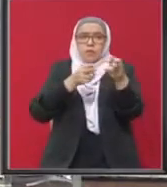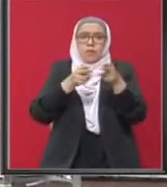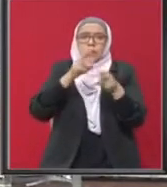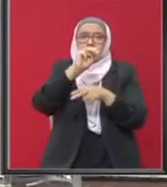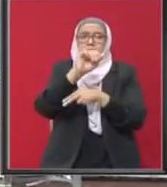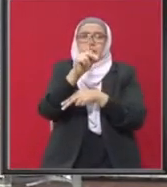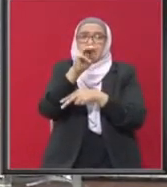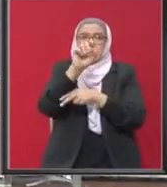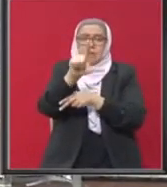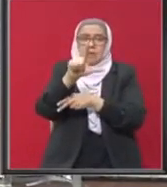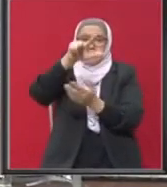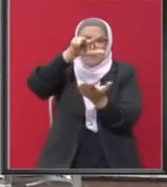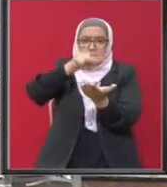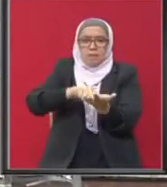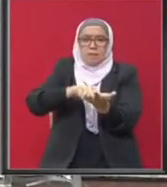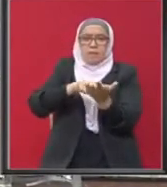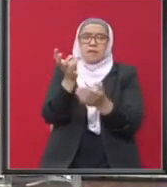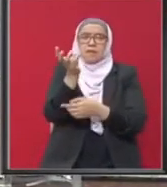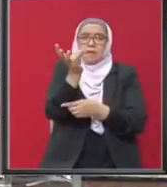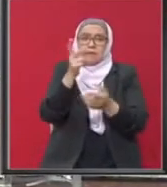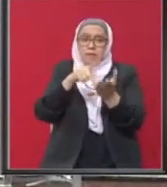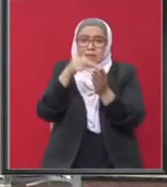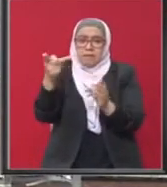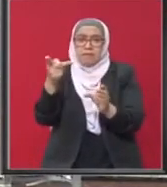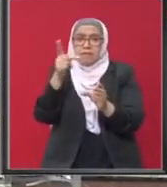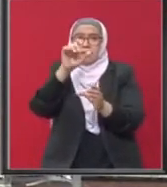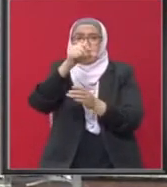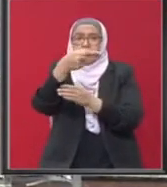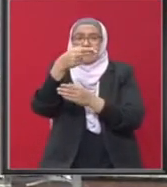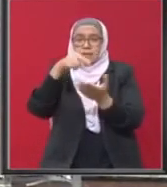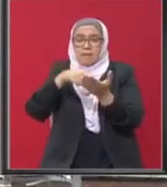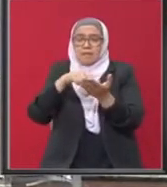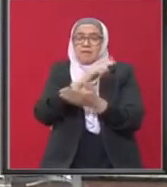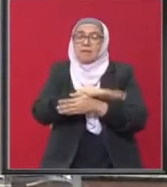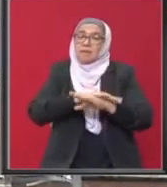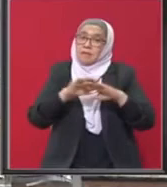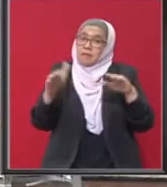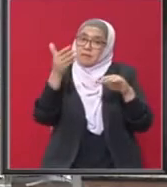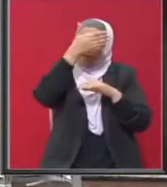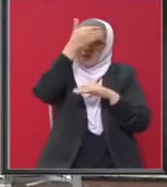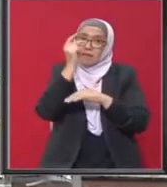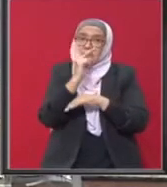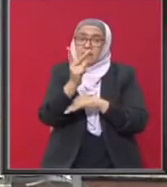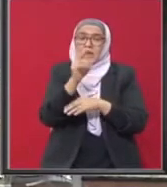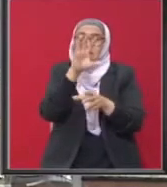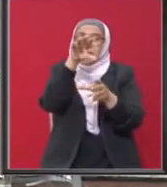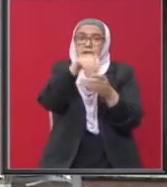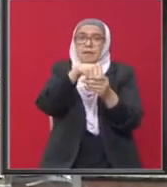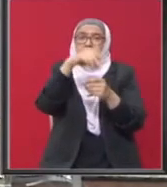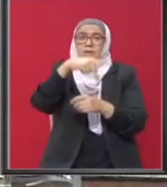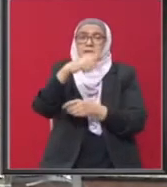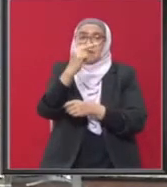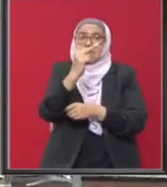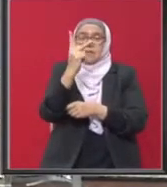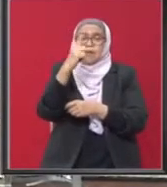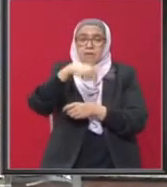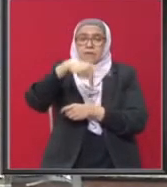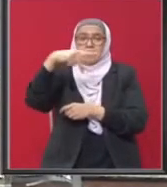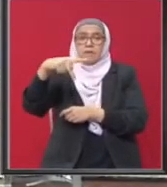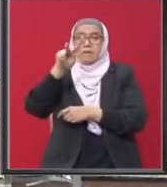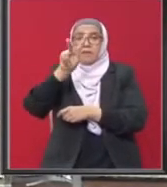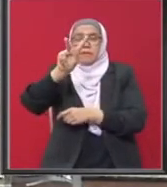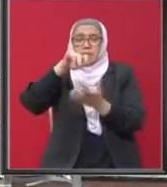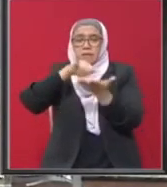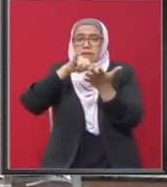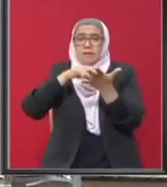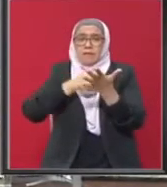pengesahan menepati Syahrini yang kedua juga jangan lupa untuk kita melihat pelibatan dan pvc itu sih lama proses pengedaran nanti